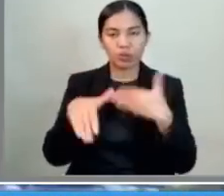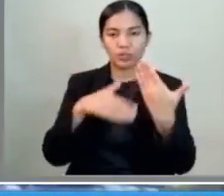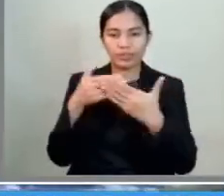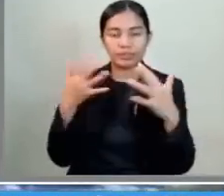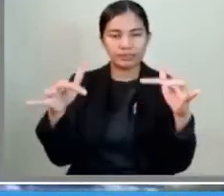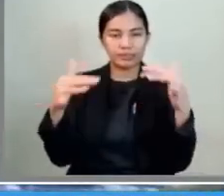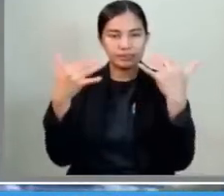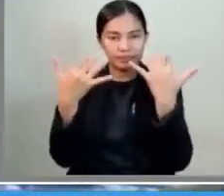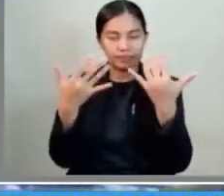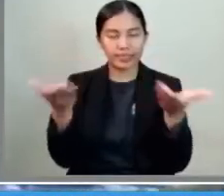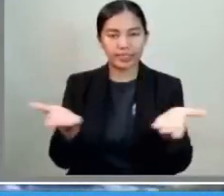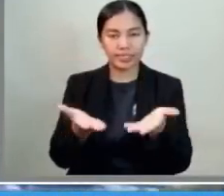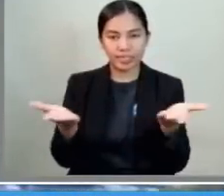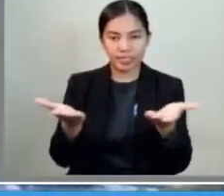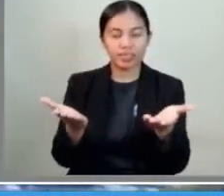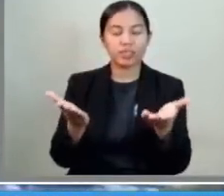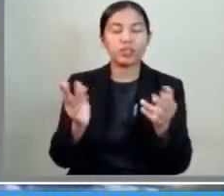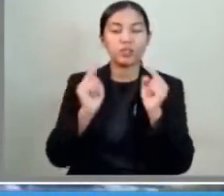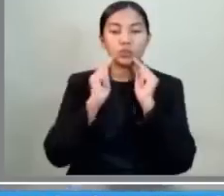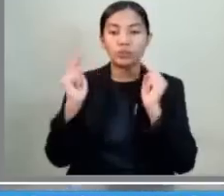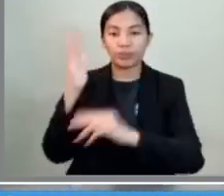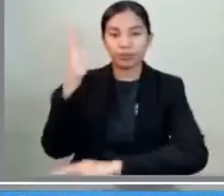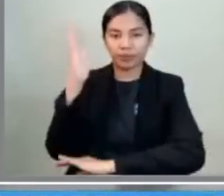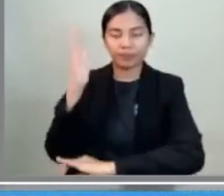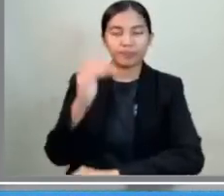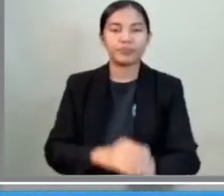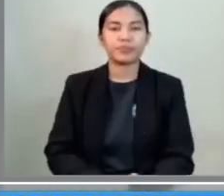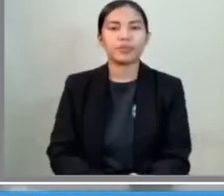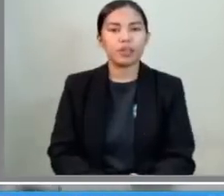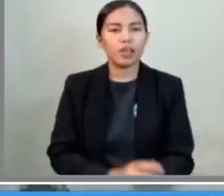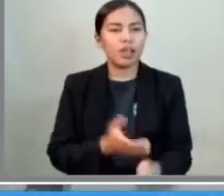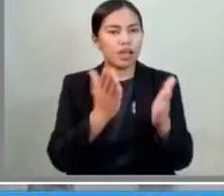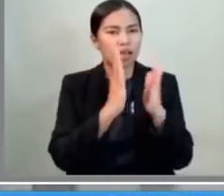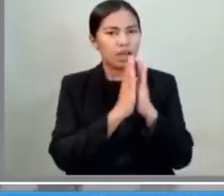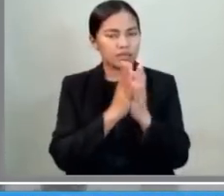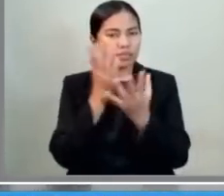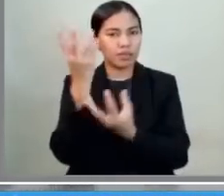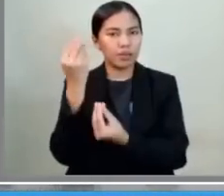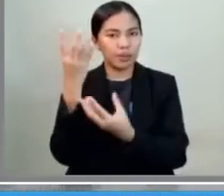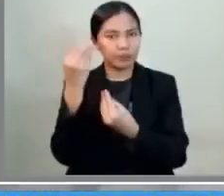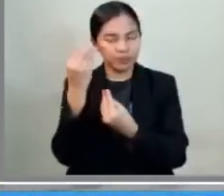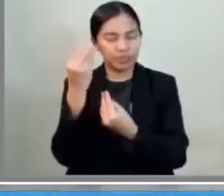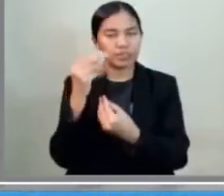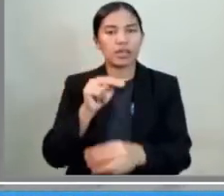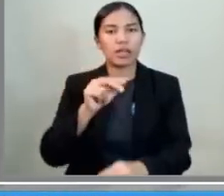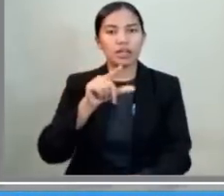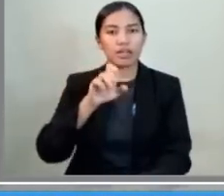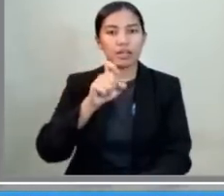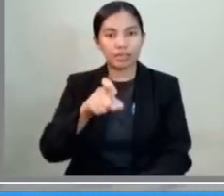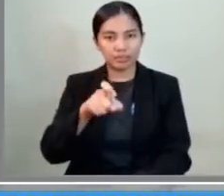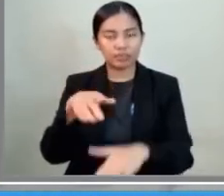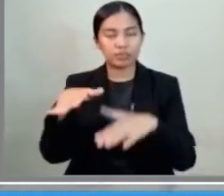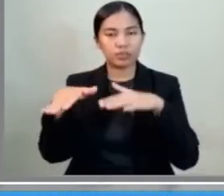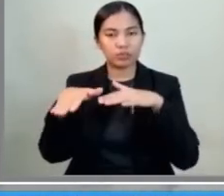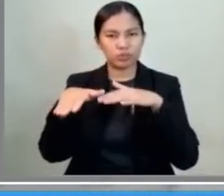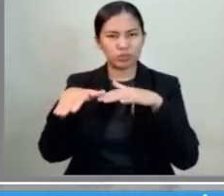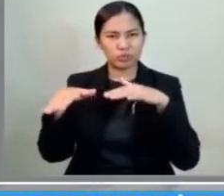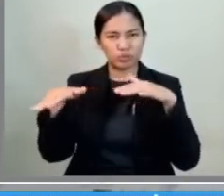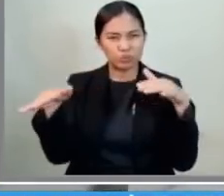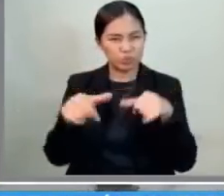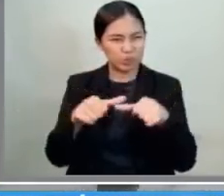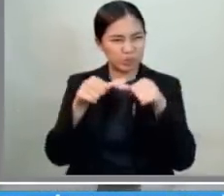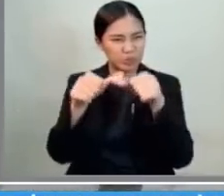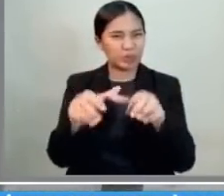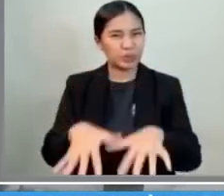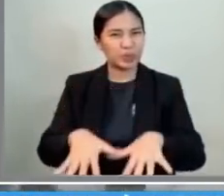Balitang Hali. Apo, kumusta po yung daloy ng traffic sa NLEX, particular sa bahagi ng San Simon? Patuloy pa rin po ba yung pagbaha ngayong weekend? Marami ang inaasang uuwi pa